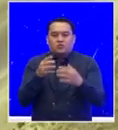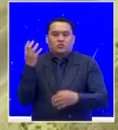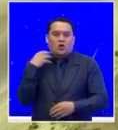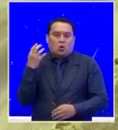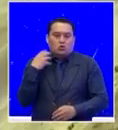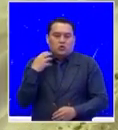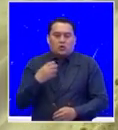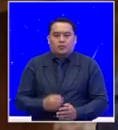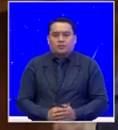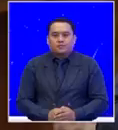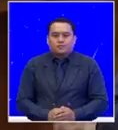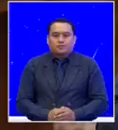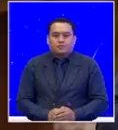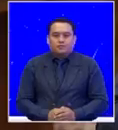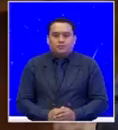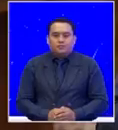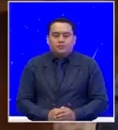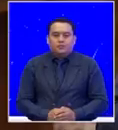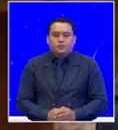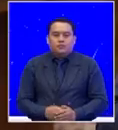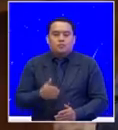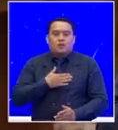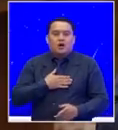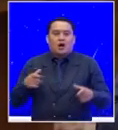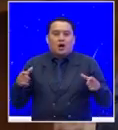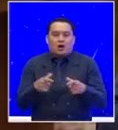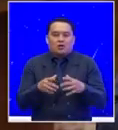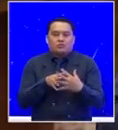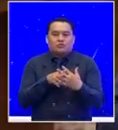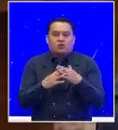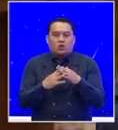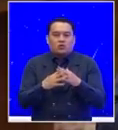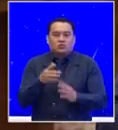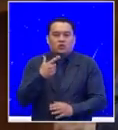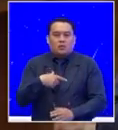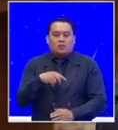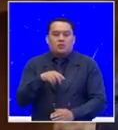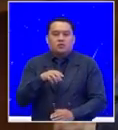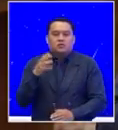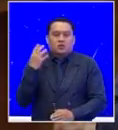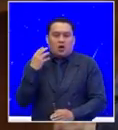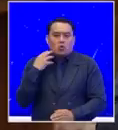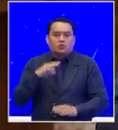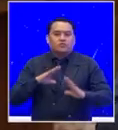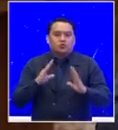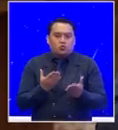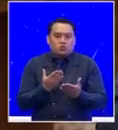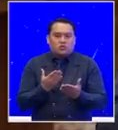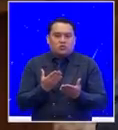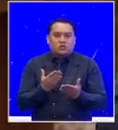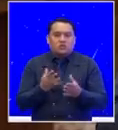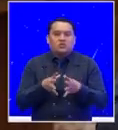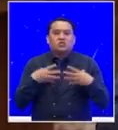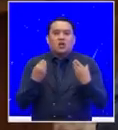Саразек Кербулакского района. Мы ограничиваем выезды. Если поселок? Поселок сам Саразек. Угу. Ну, в случае уже целая